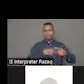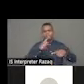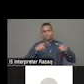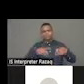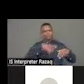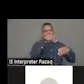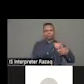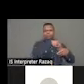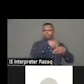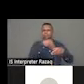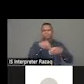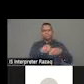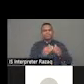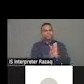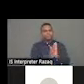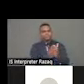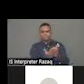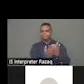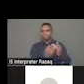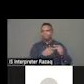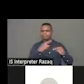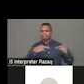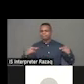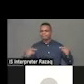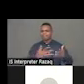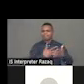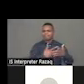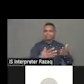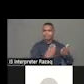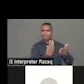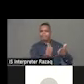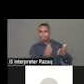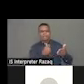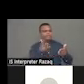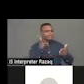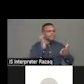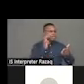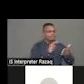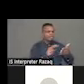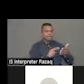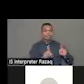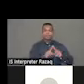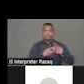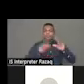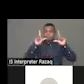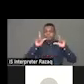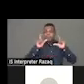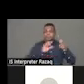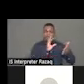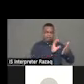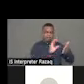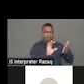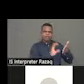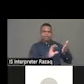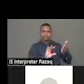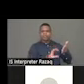Ibyo rero bifasha wa mwana ufite ikibazo ubumuga bwo kutumva n'abandi bafite imyigire yo